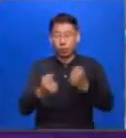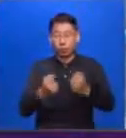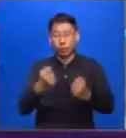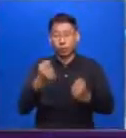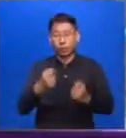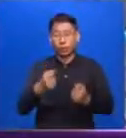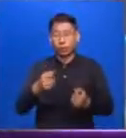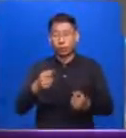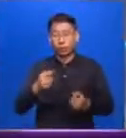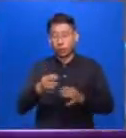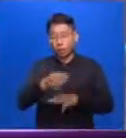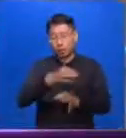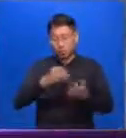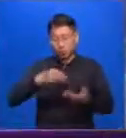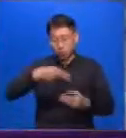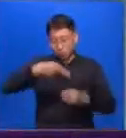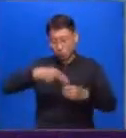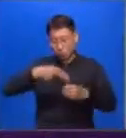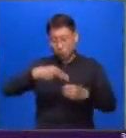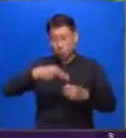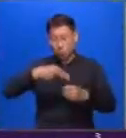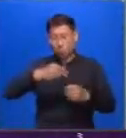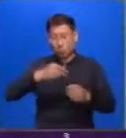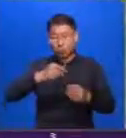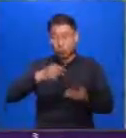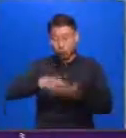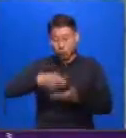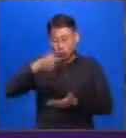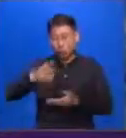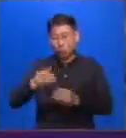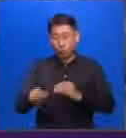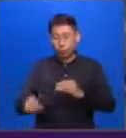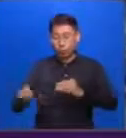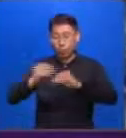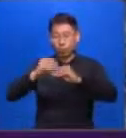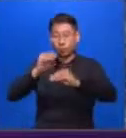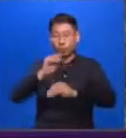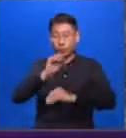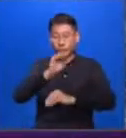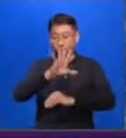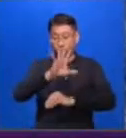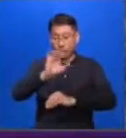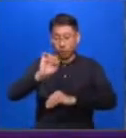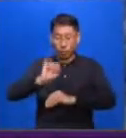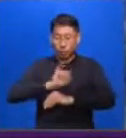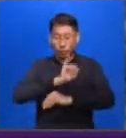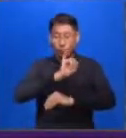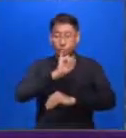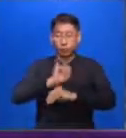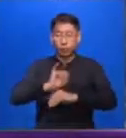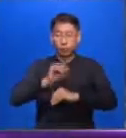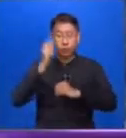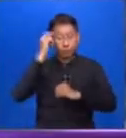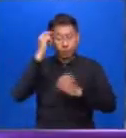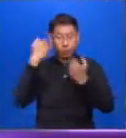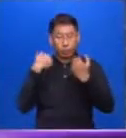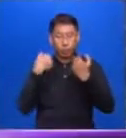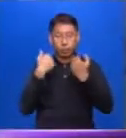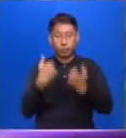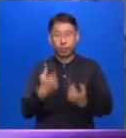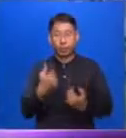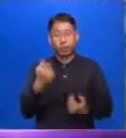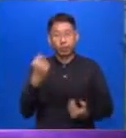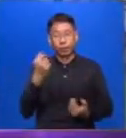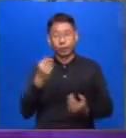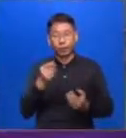ค่ะก็ทำให้ชาวนาต้องมีต้นทุนเพิ่มขึ้นไร่ละถึง 500บาทขณะที่ชาวนาบางคนก็เปลี่ยนค่ะมาปลูกพืชอายุ